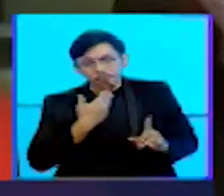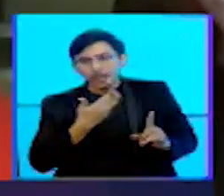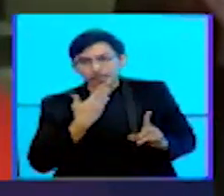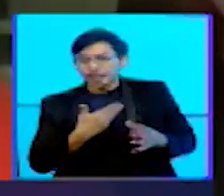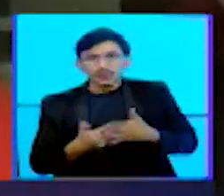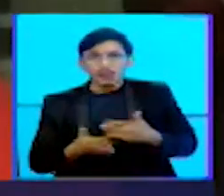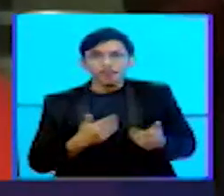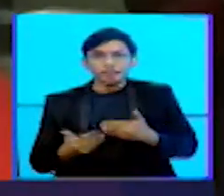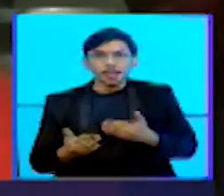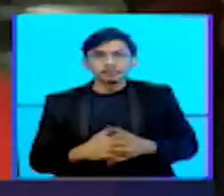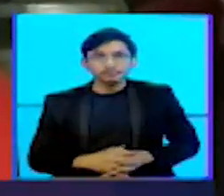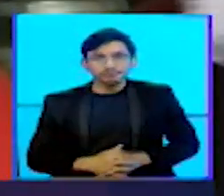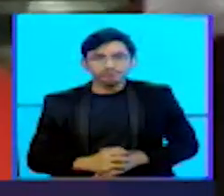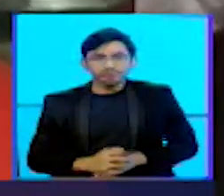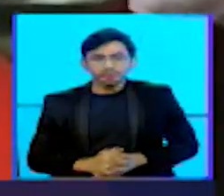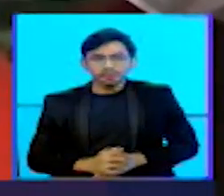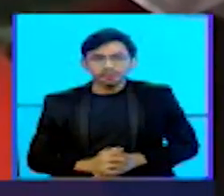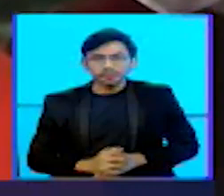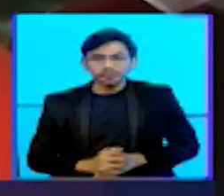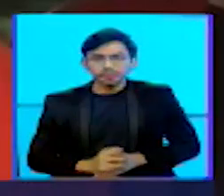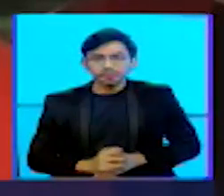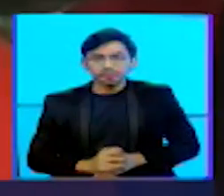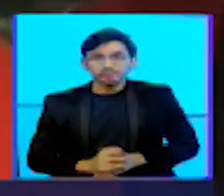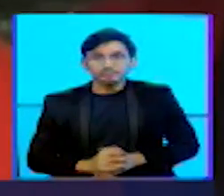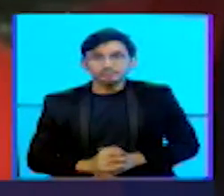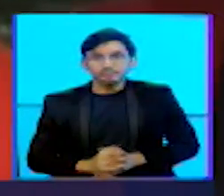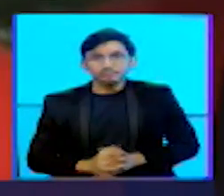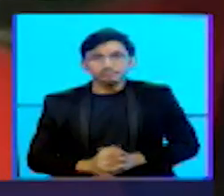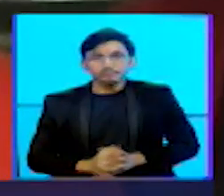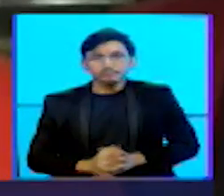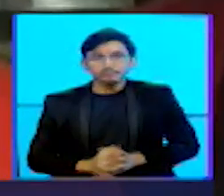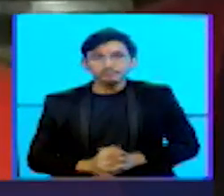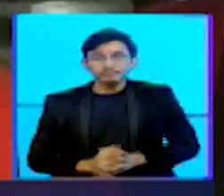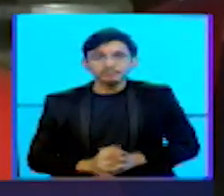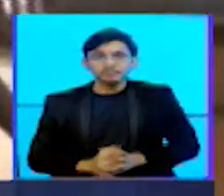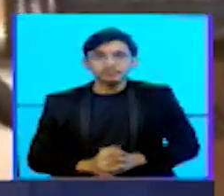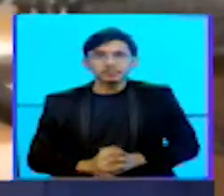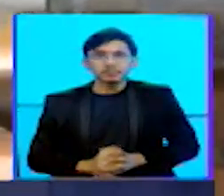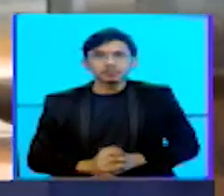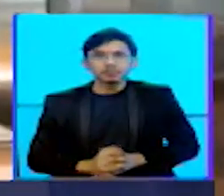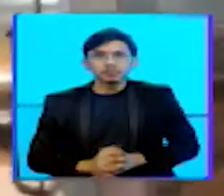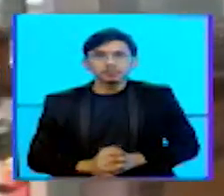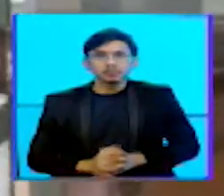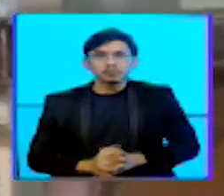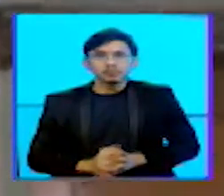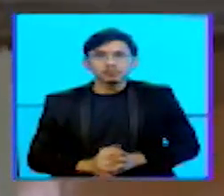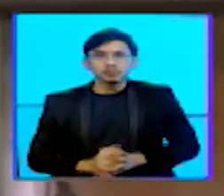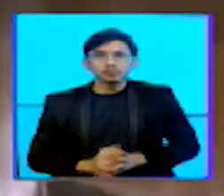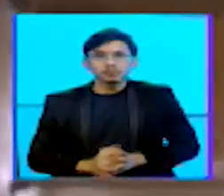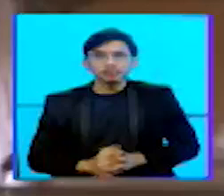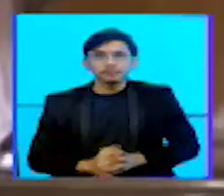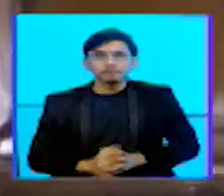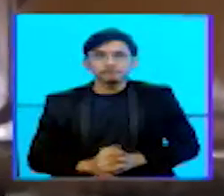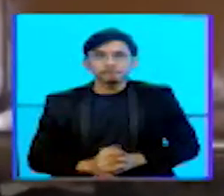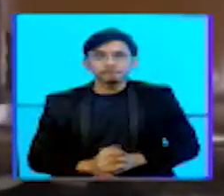garing 2001 agar dilakukan restoratif justice agar terjadinya perdamaian. Kasus dugaan